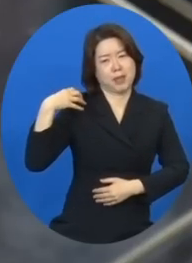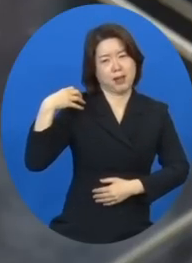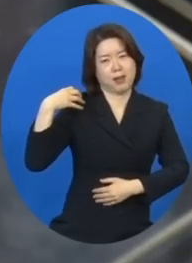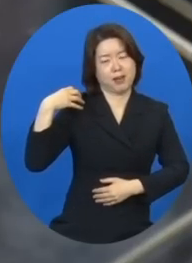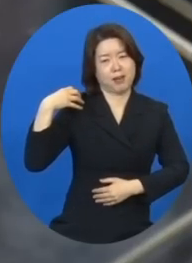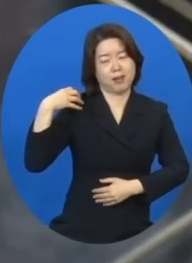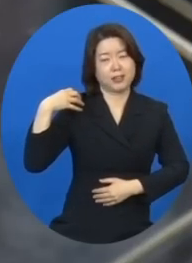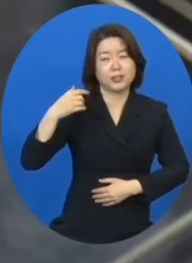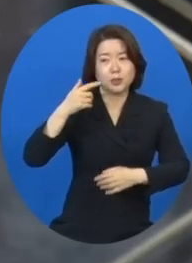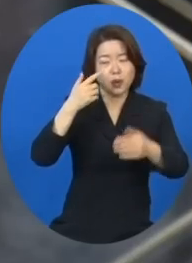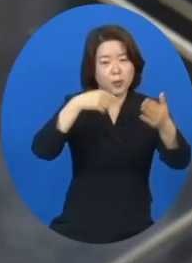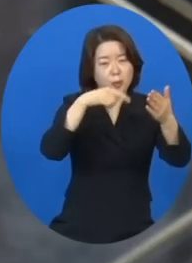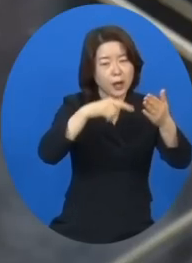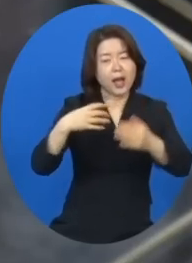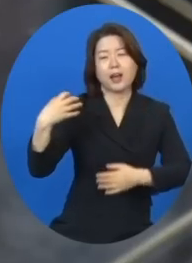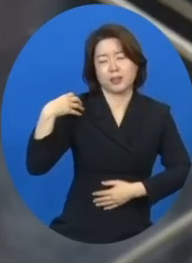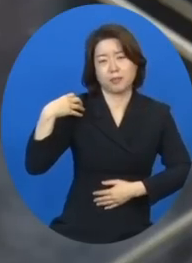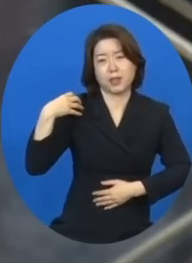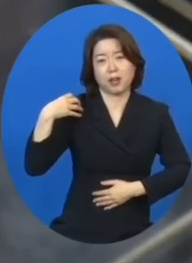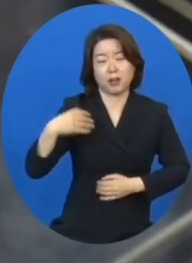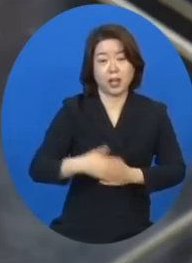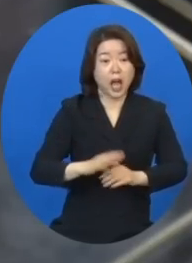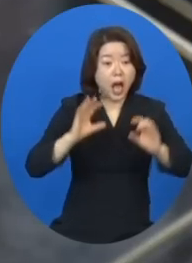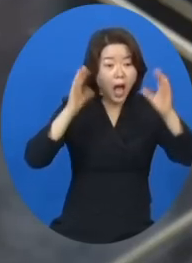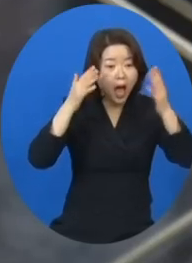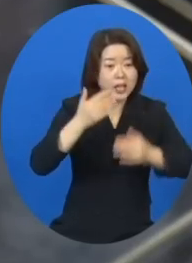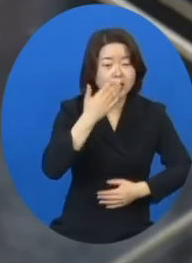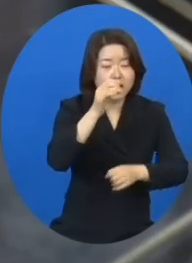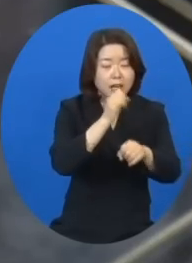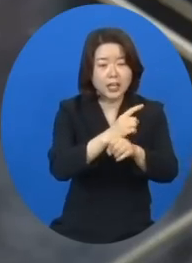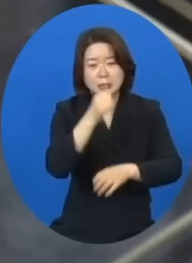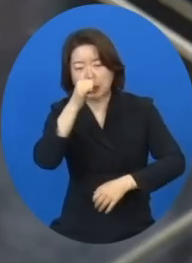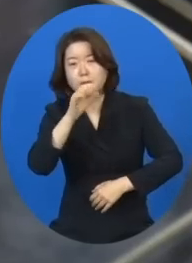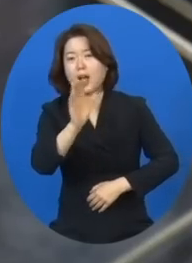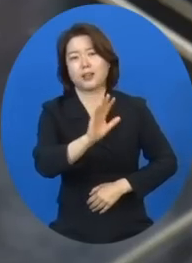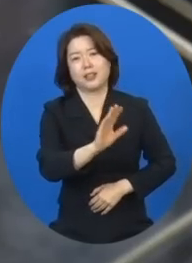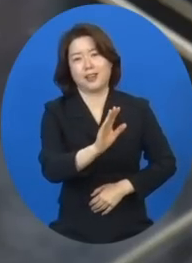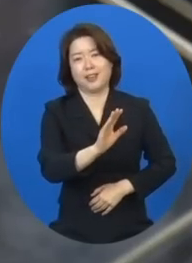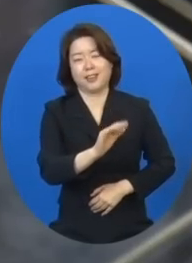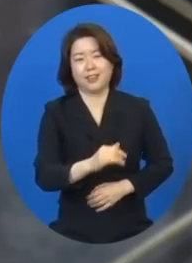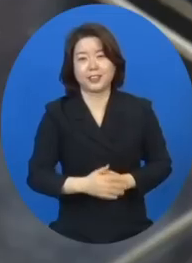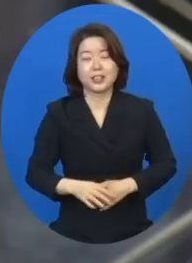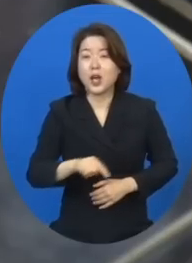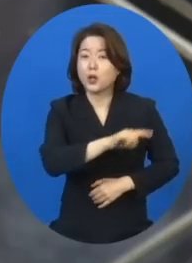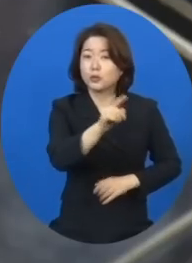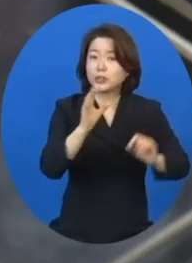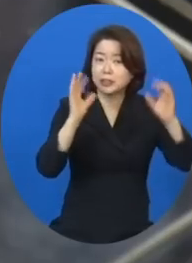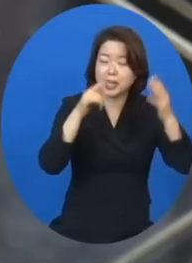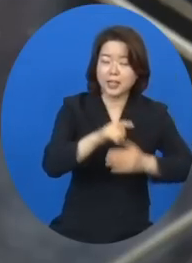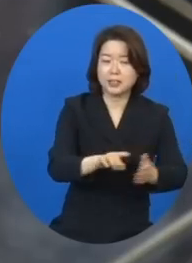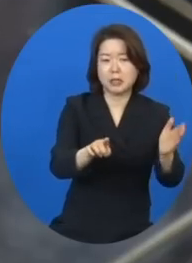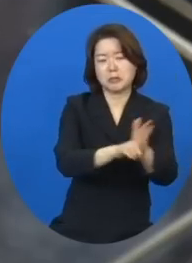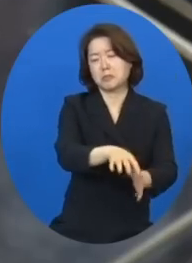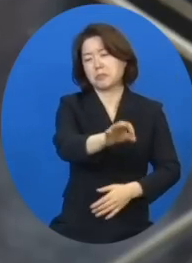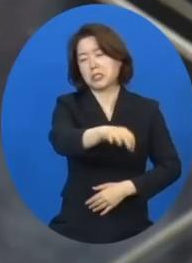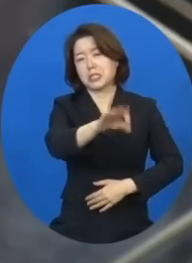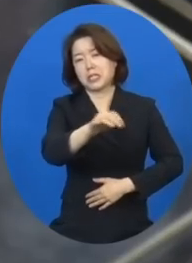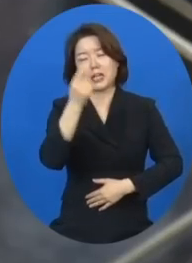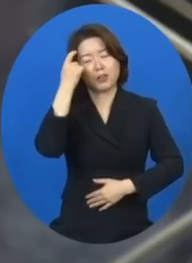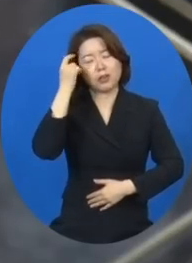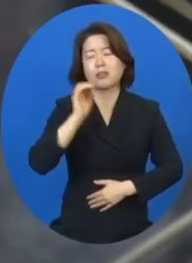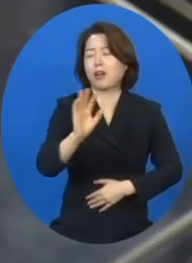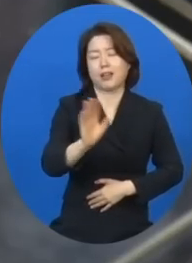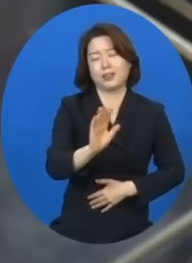자녀들의 가능성을 무시하는 것도 아니고요, 그분의, 그들의 신앙을 가치 없게 여기는 것도